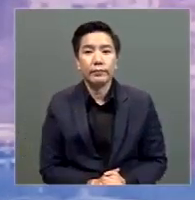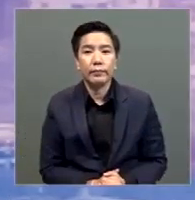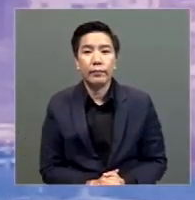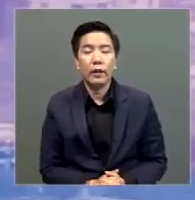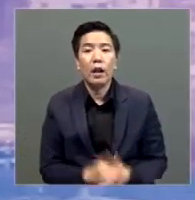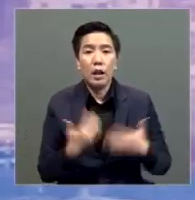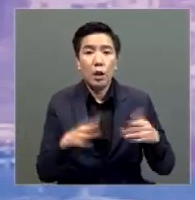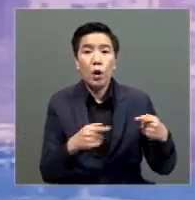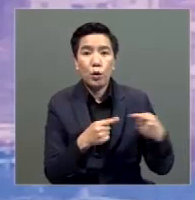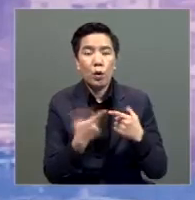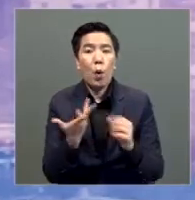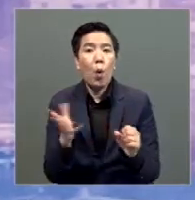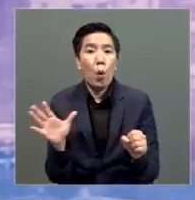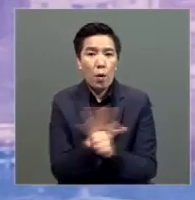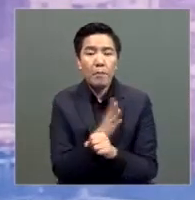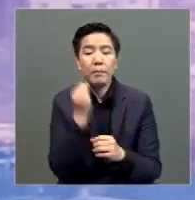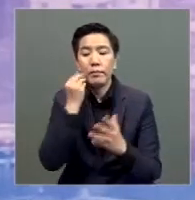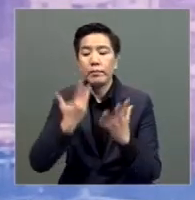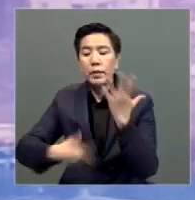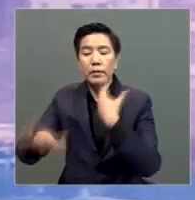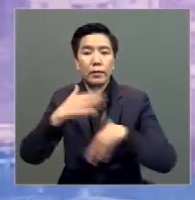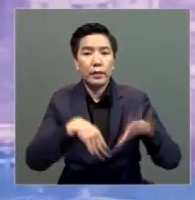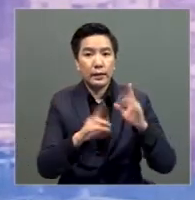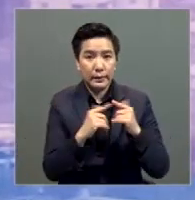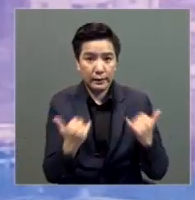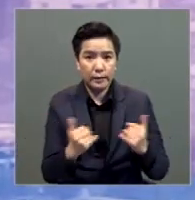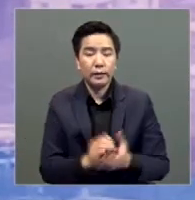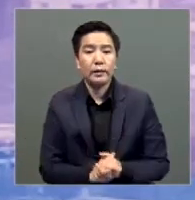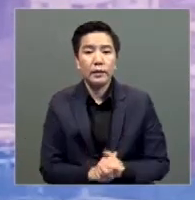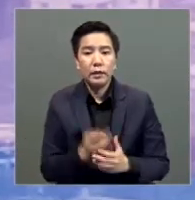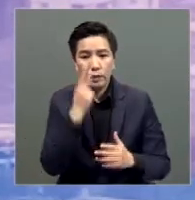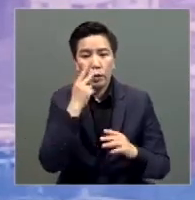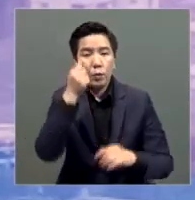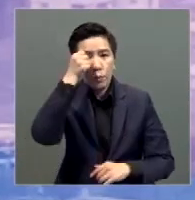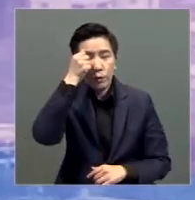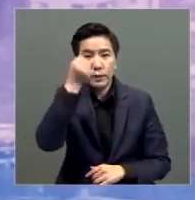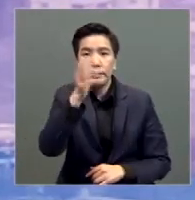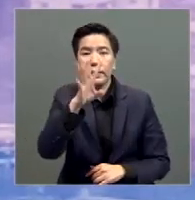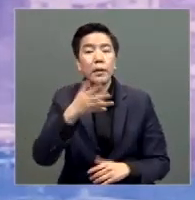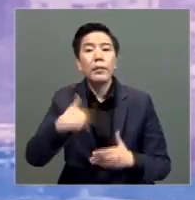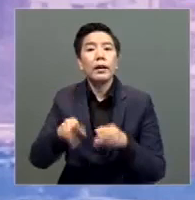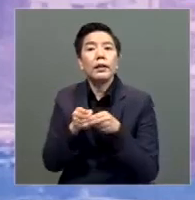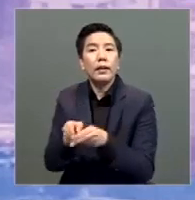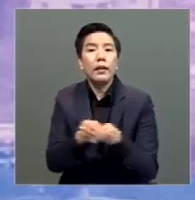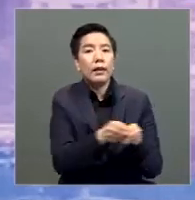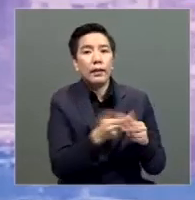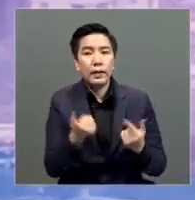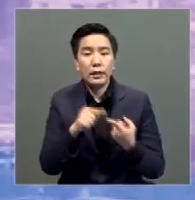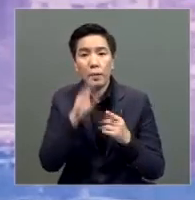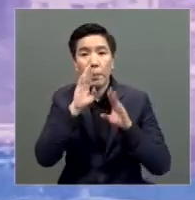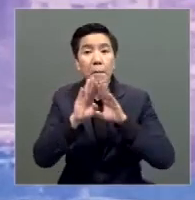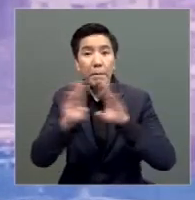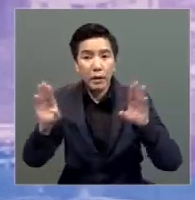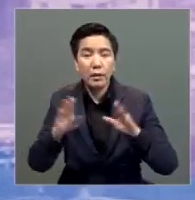คต่อจากนั้นก็ครบกำหนดก็ปล่อยกลับพ้นกำหนด14วันจะไปไหนก็สุดแท้แต่ถ้าด่านเปิด